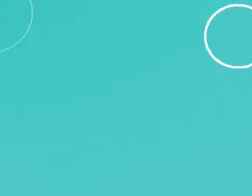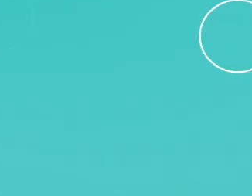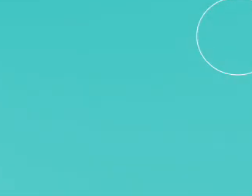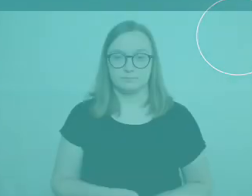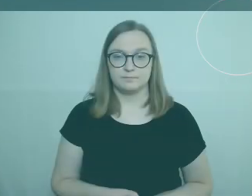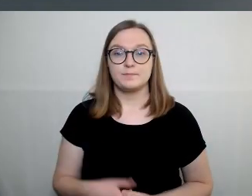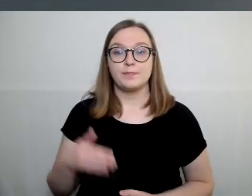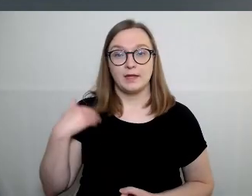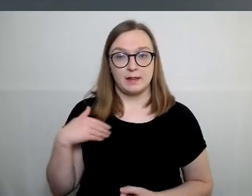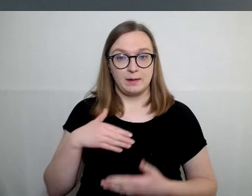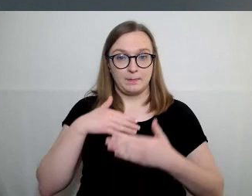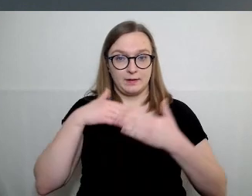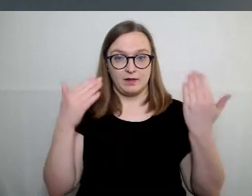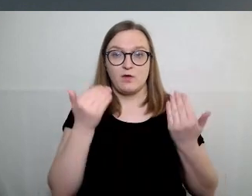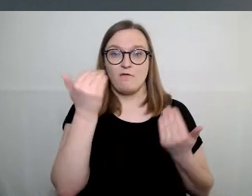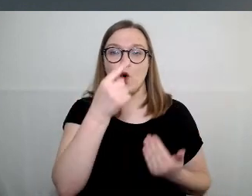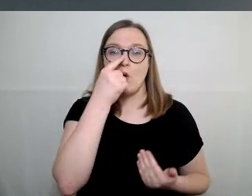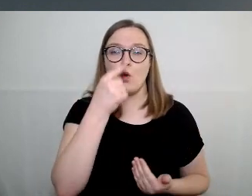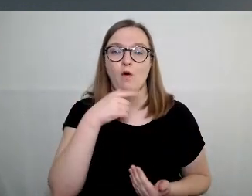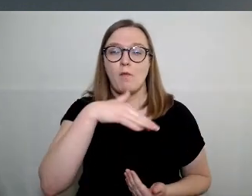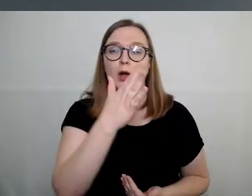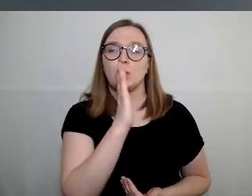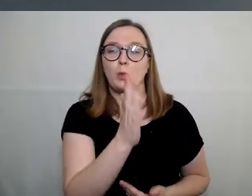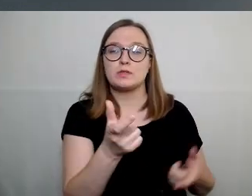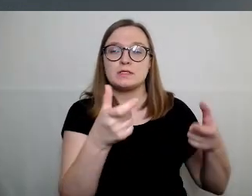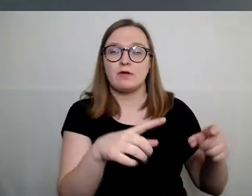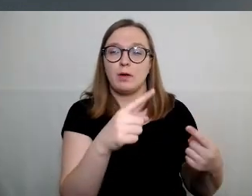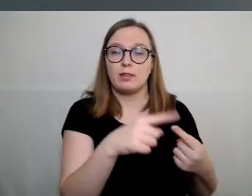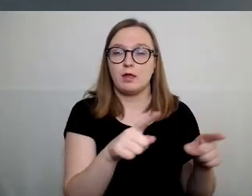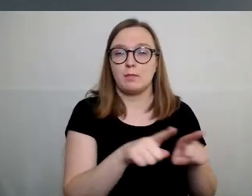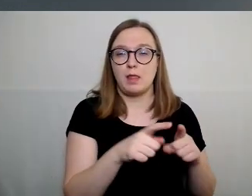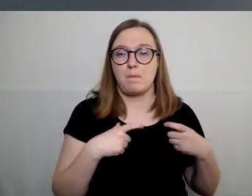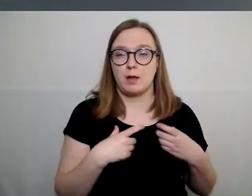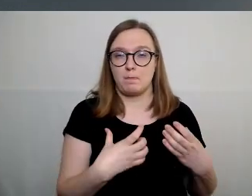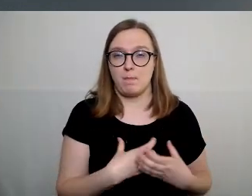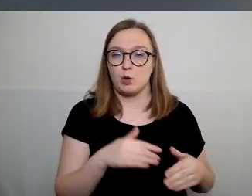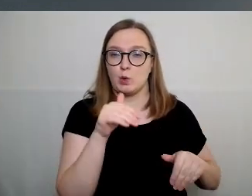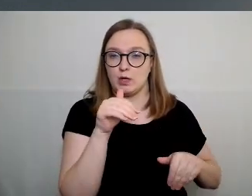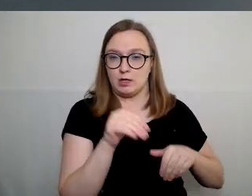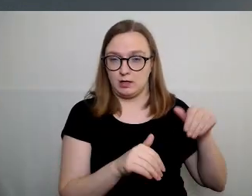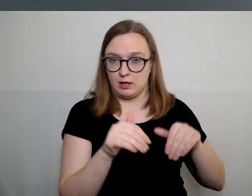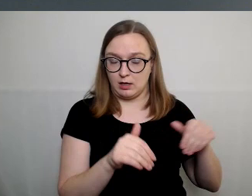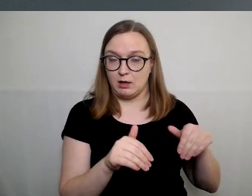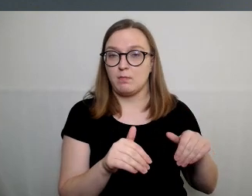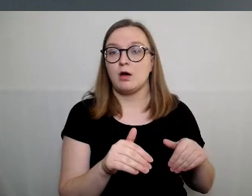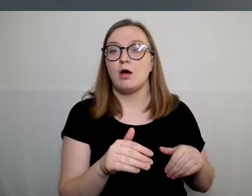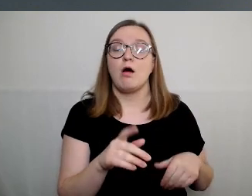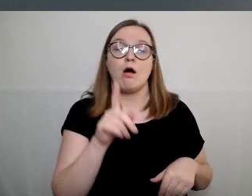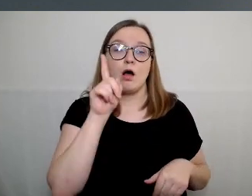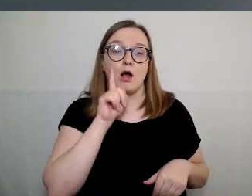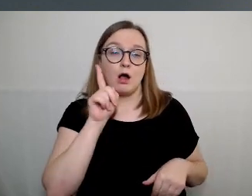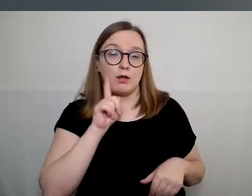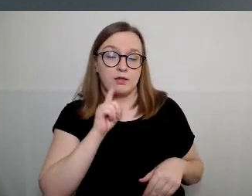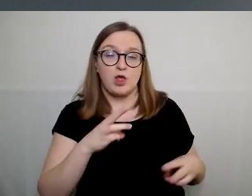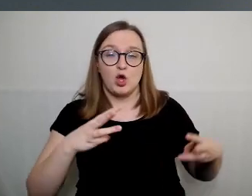Sveiki, čia kovo 5-ąją vyksiančių savivaldybių tarybų ir merų rinkimų kandidatų sąrašų atstovų į Šakių